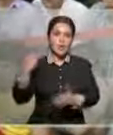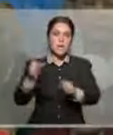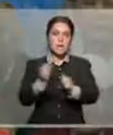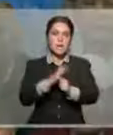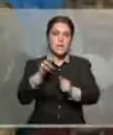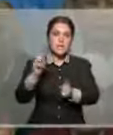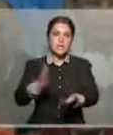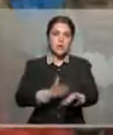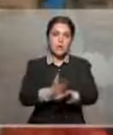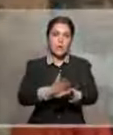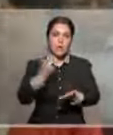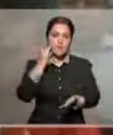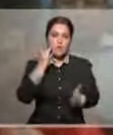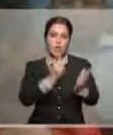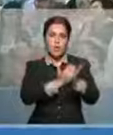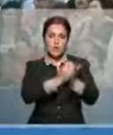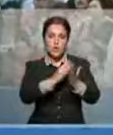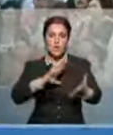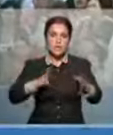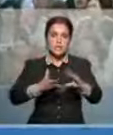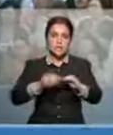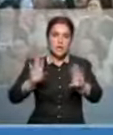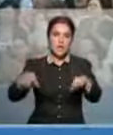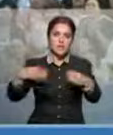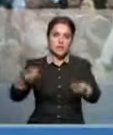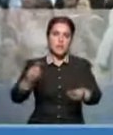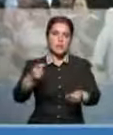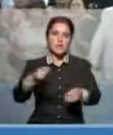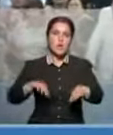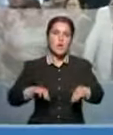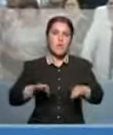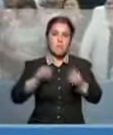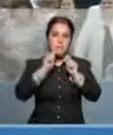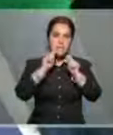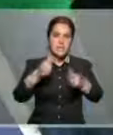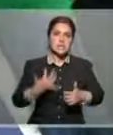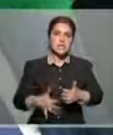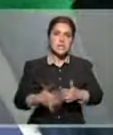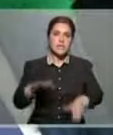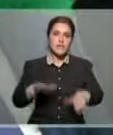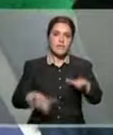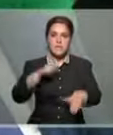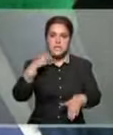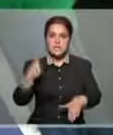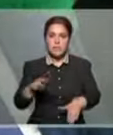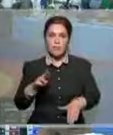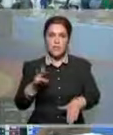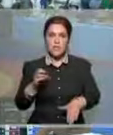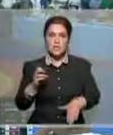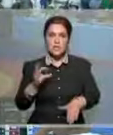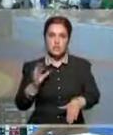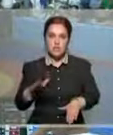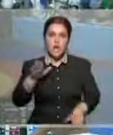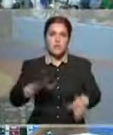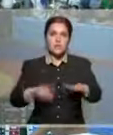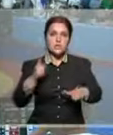показывает стабильно высокие результаты, организационный комитет вручил ключи от автомобиля. В среднем весе победил россиянин Михаил Полянсков, а в весе свыше 100